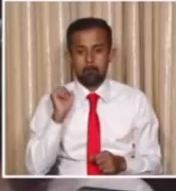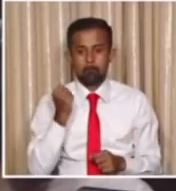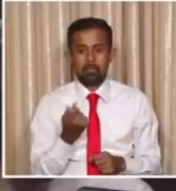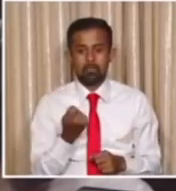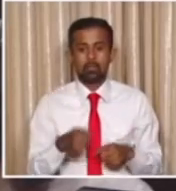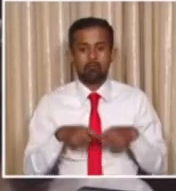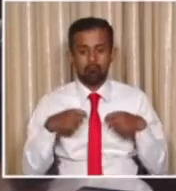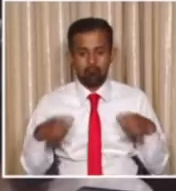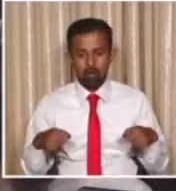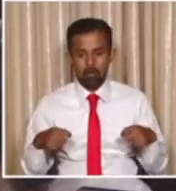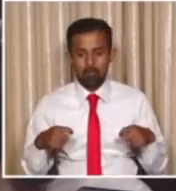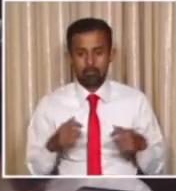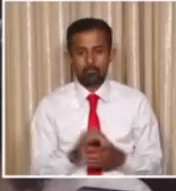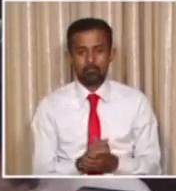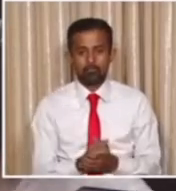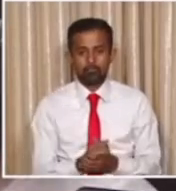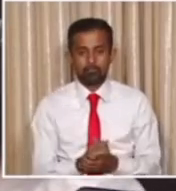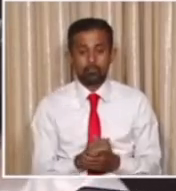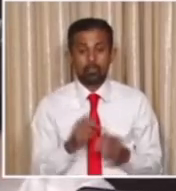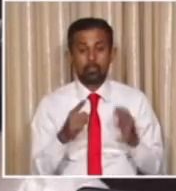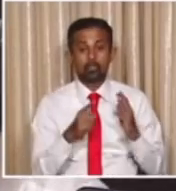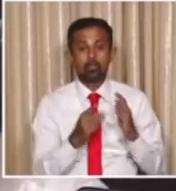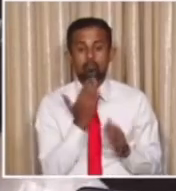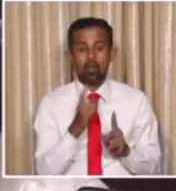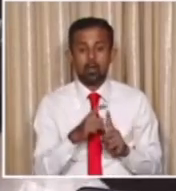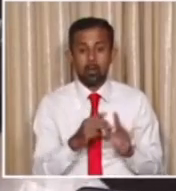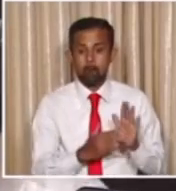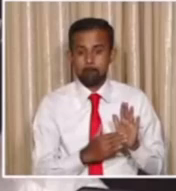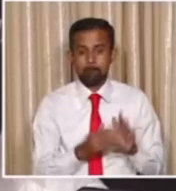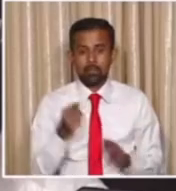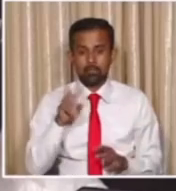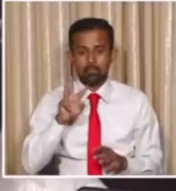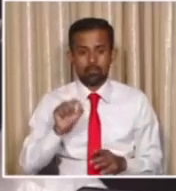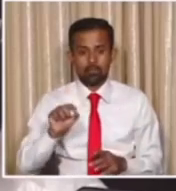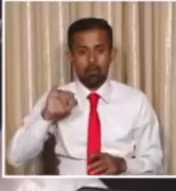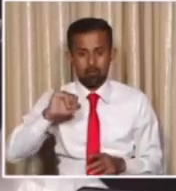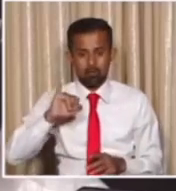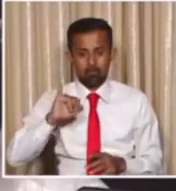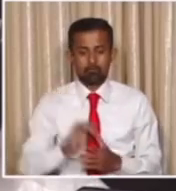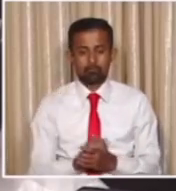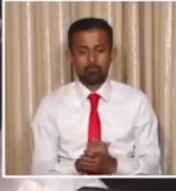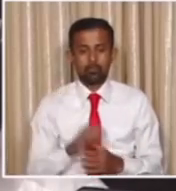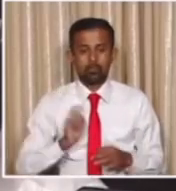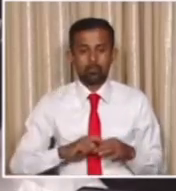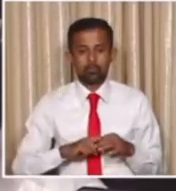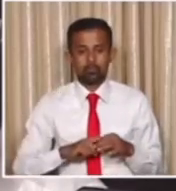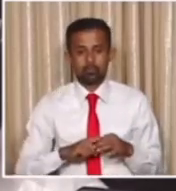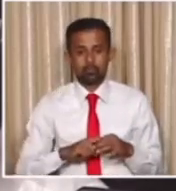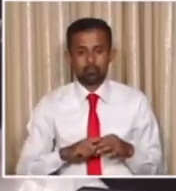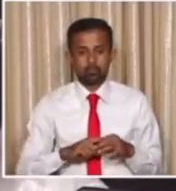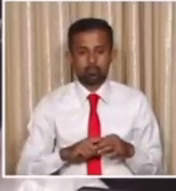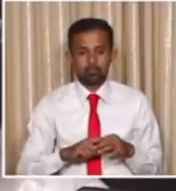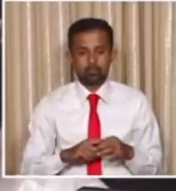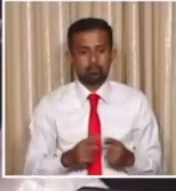වැය කරනු ලබන අතර එම එය එක්සත් ජනපද ඩොලර් මිලියන 13.6ක අගයකි. ප්‍රශ්නය විසනම්